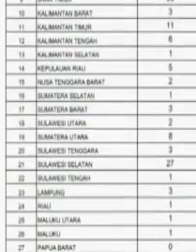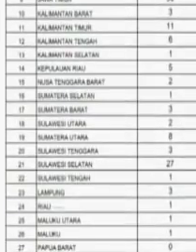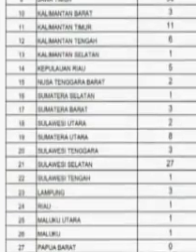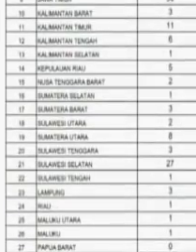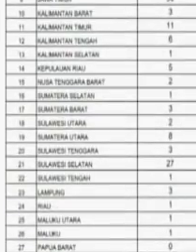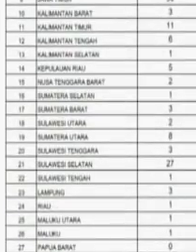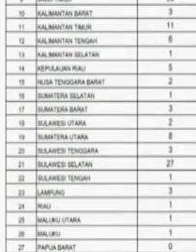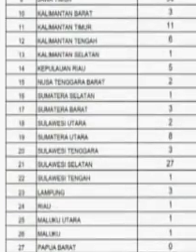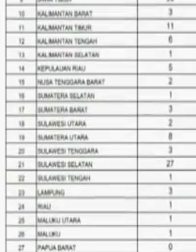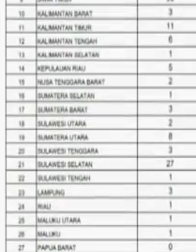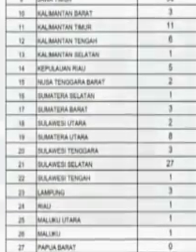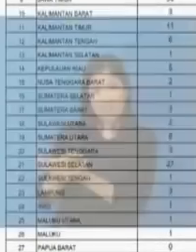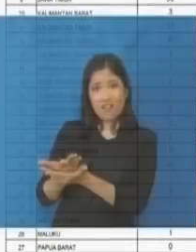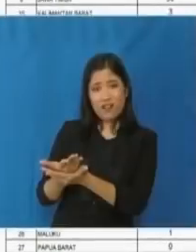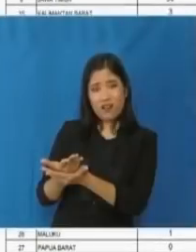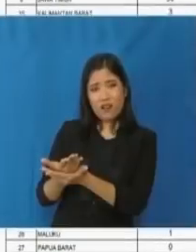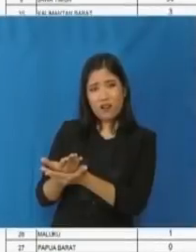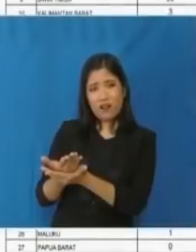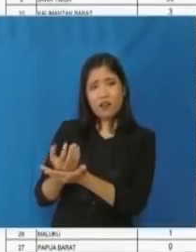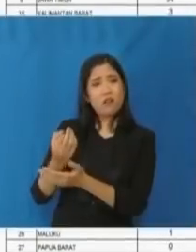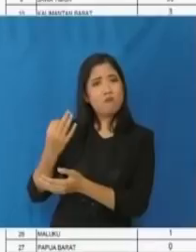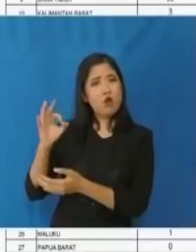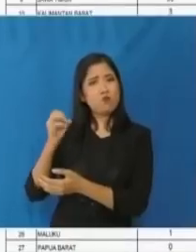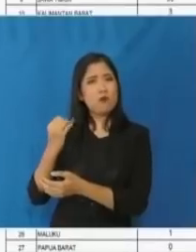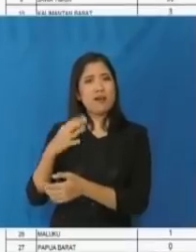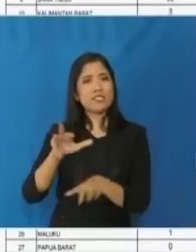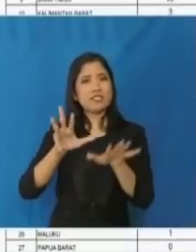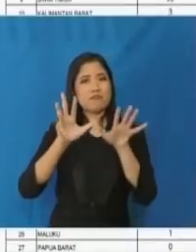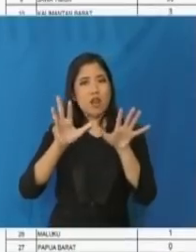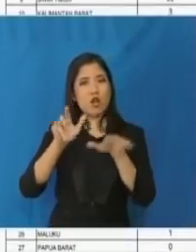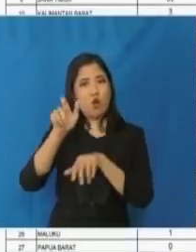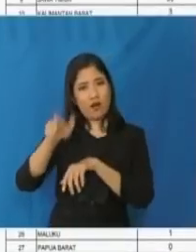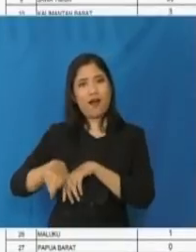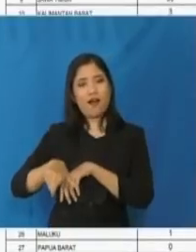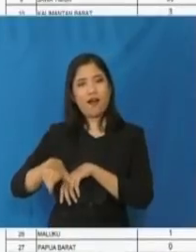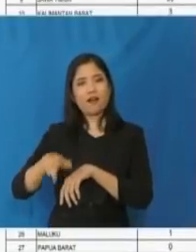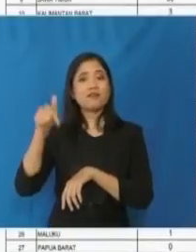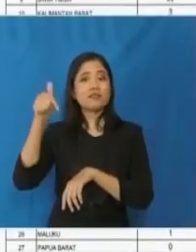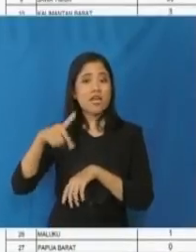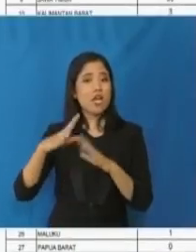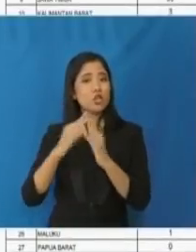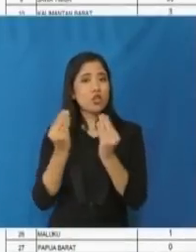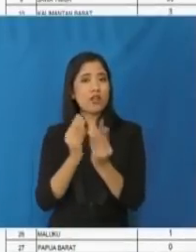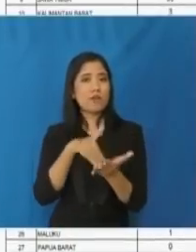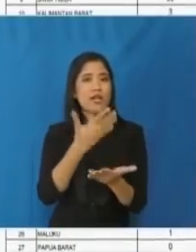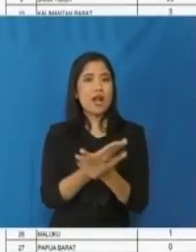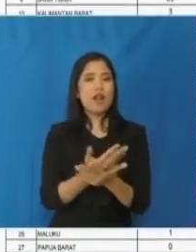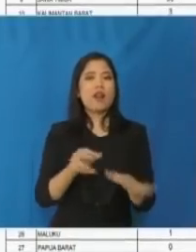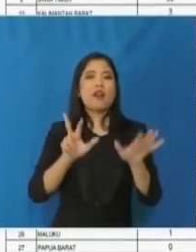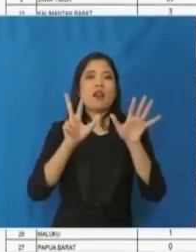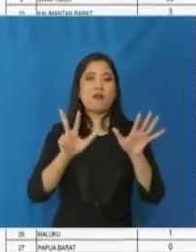kematian baru pada 24jam kemarin sebanyak sembilan orang sehingga menjadi 87 orang